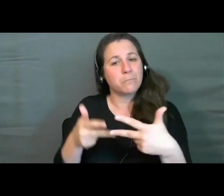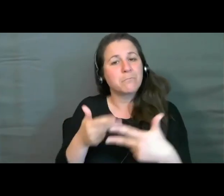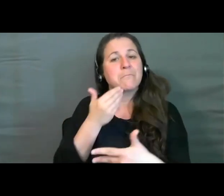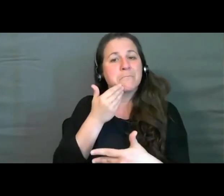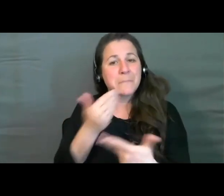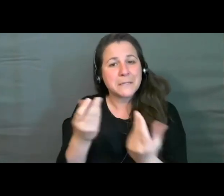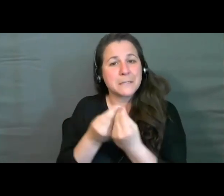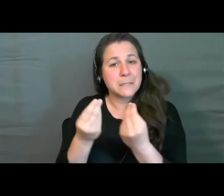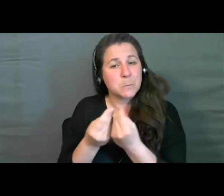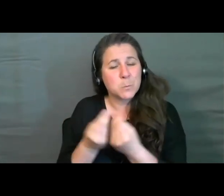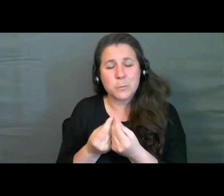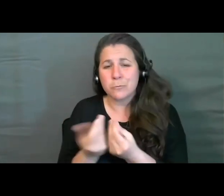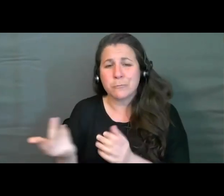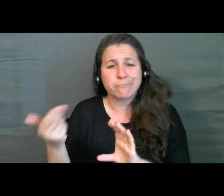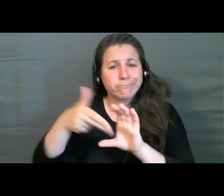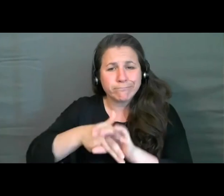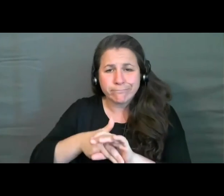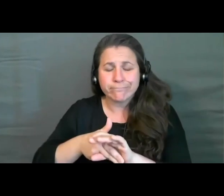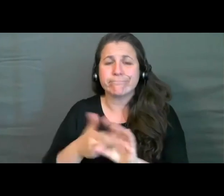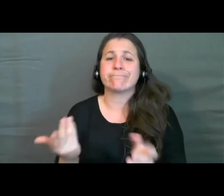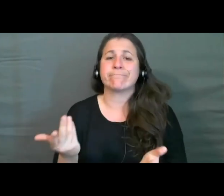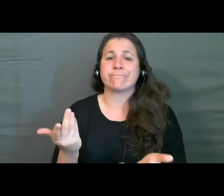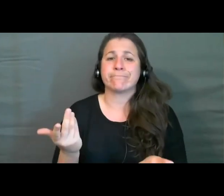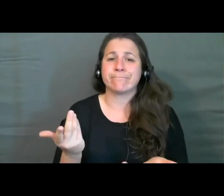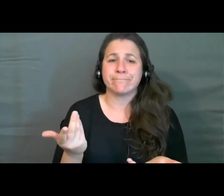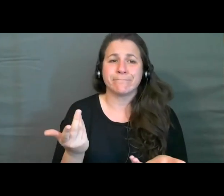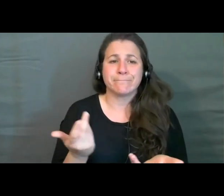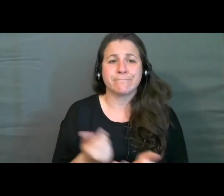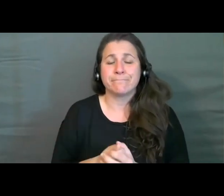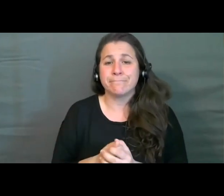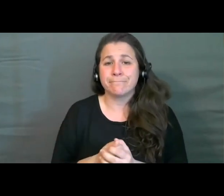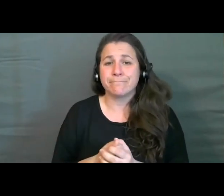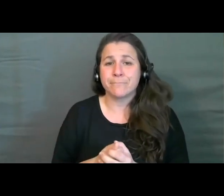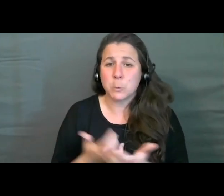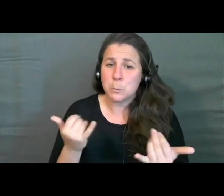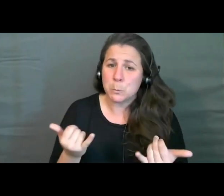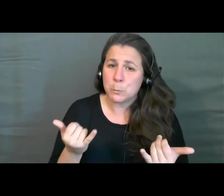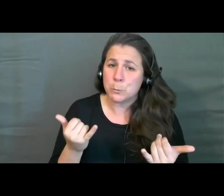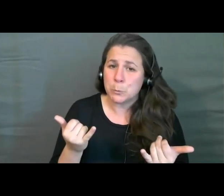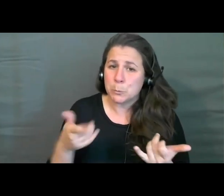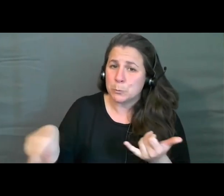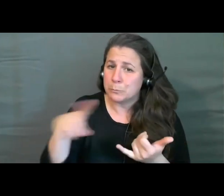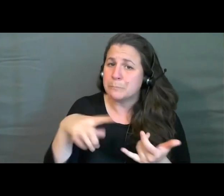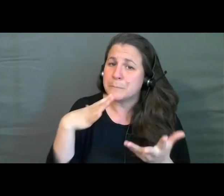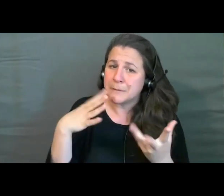je remercie déjà infiniment d'être avec nous aujourd'hui.